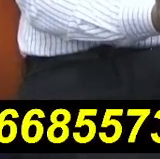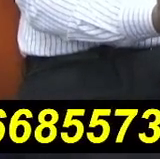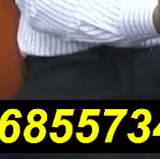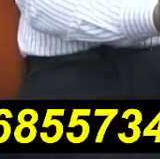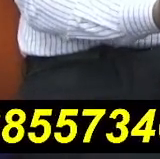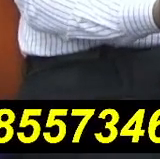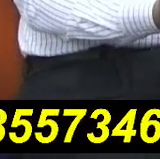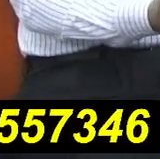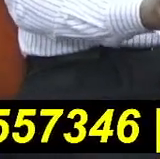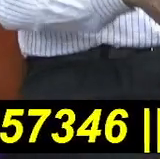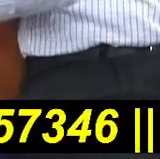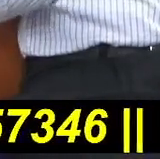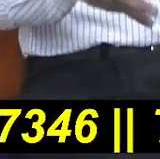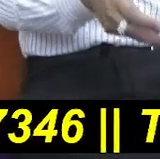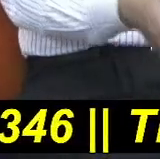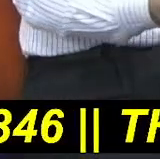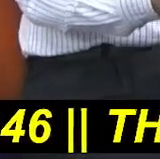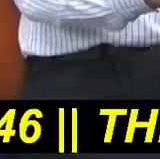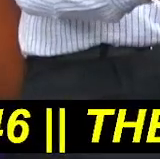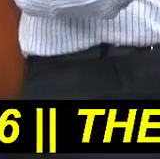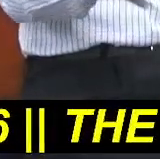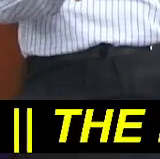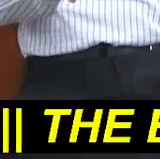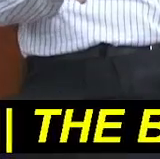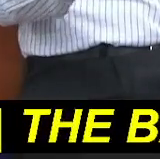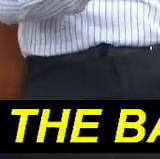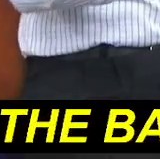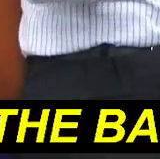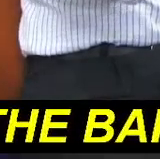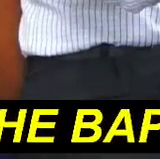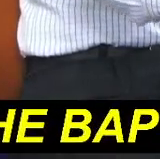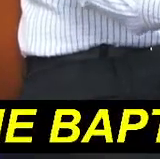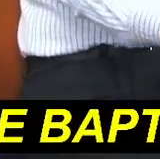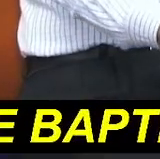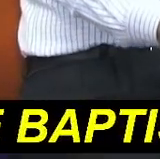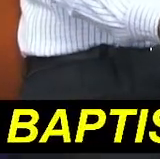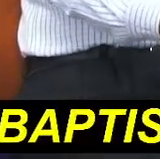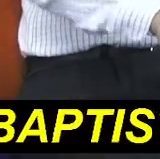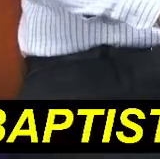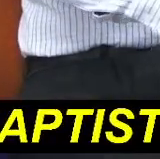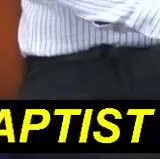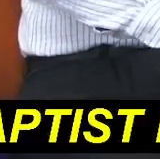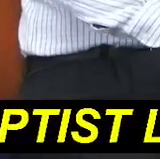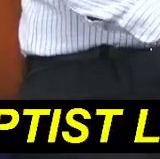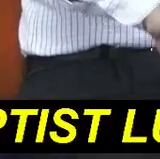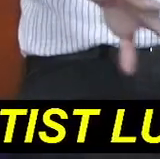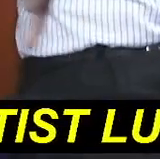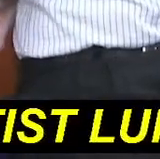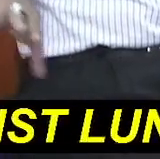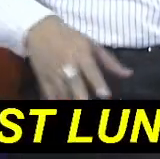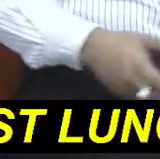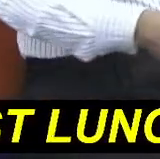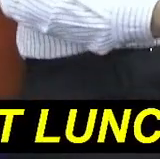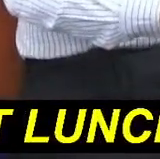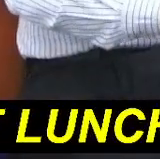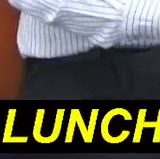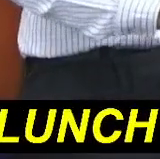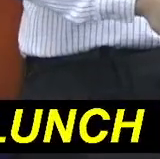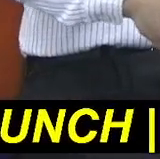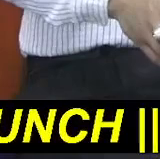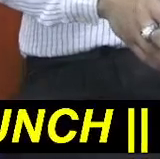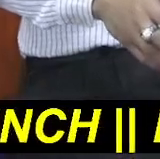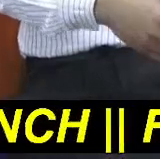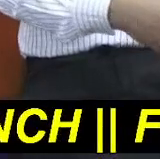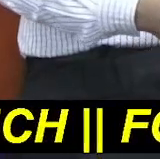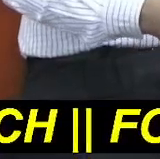magagawa ang diyablo doon eh he cultivated everything that is wrong on that place eh tinanggal niya yung damo tinanggal niya yung mga